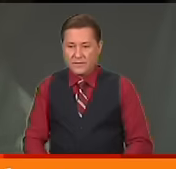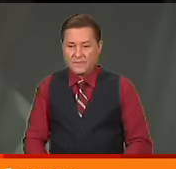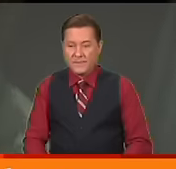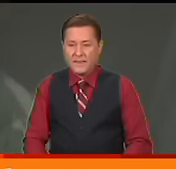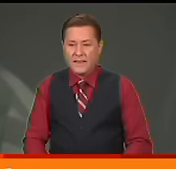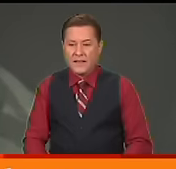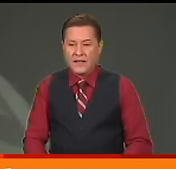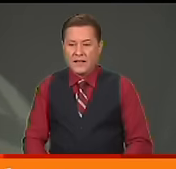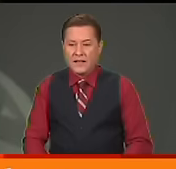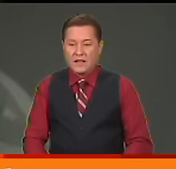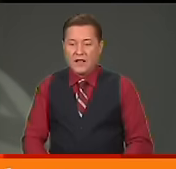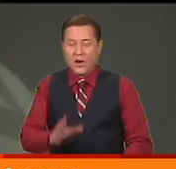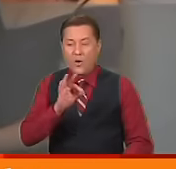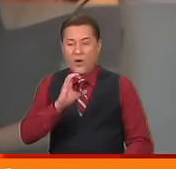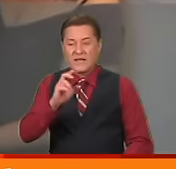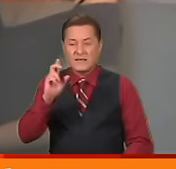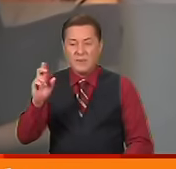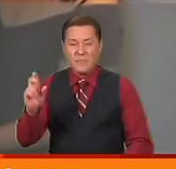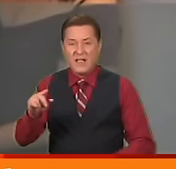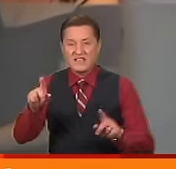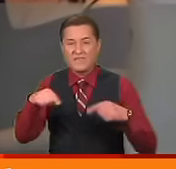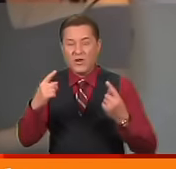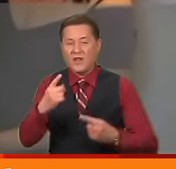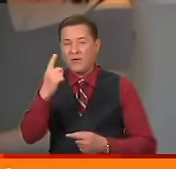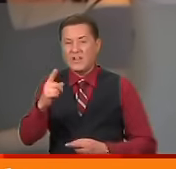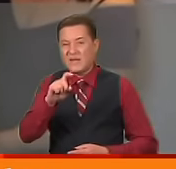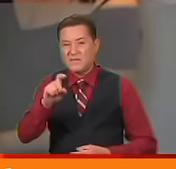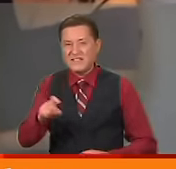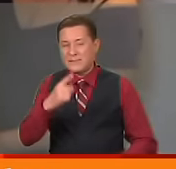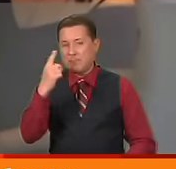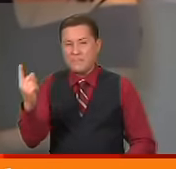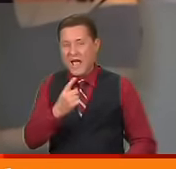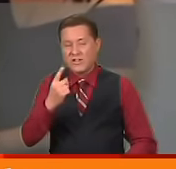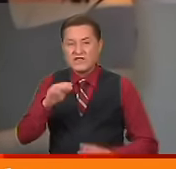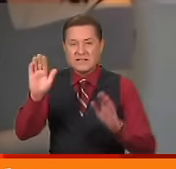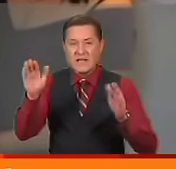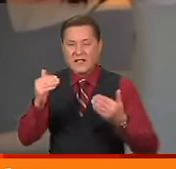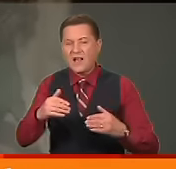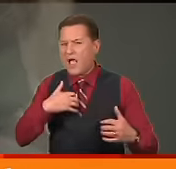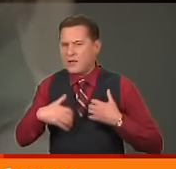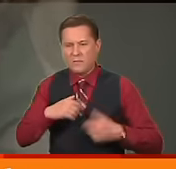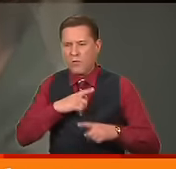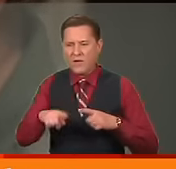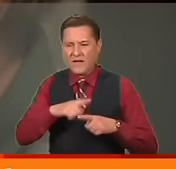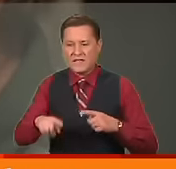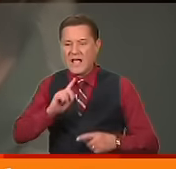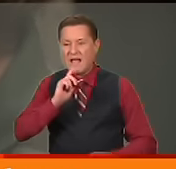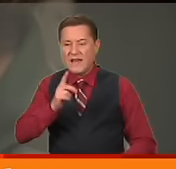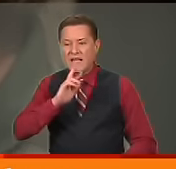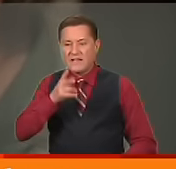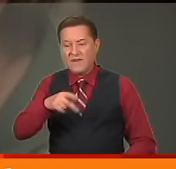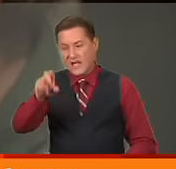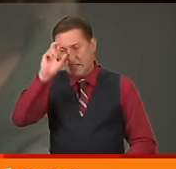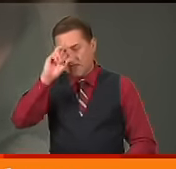місто за те, що ОСББ створив одним із перших. І він закликає Олену поквапитись. Рік-два це